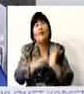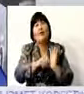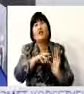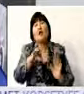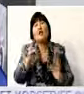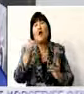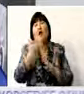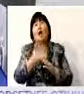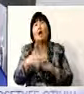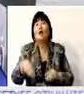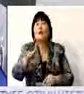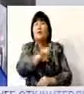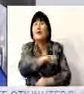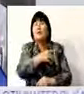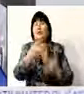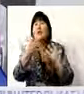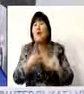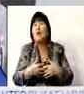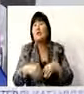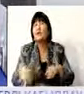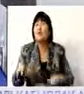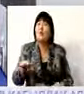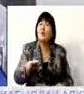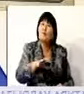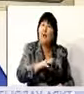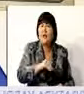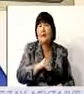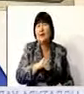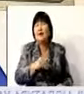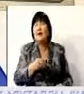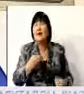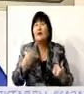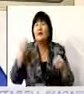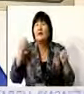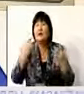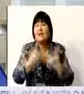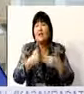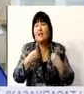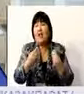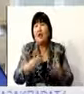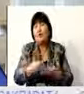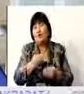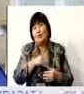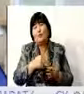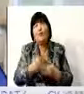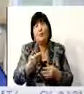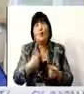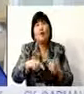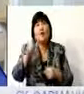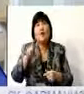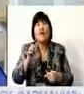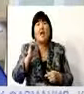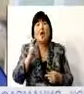бөлініп, бүткіл медицинский оборудованиелерді барлық жабдықтарды алып беріп, жұмыс жасап жатыр. Бұл кәсіпкердің